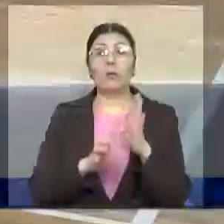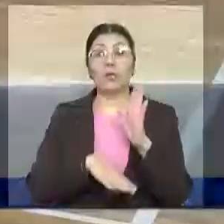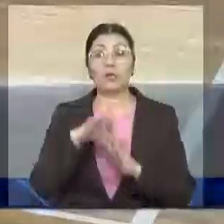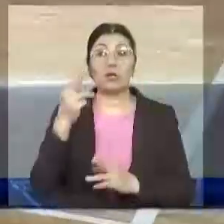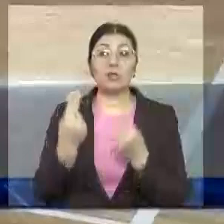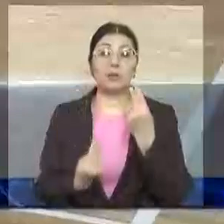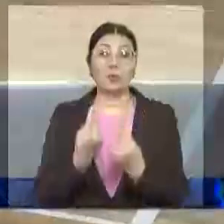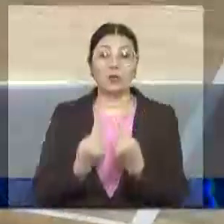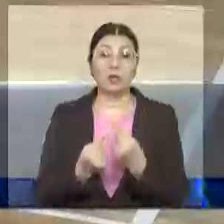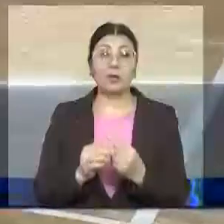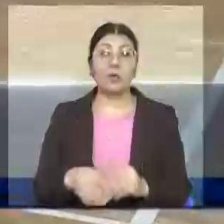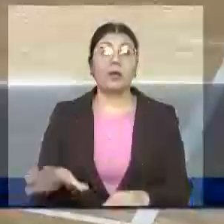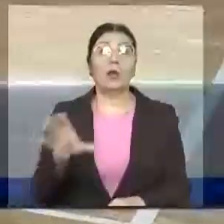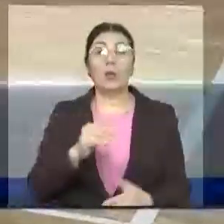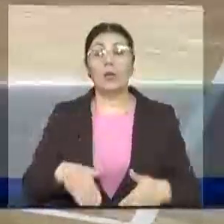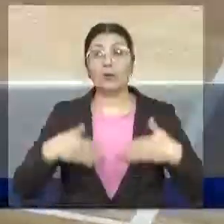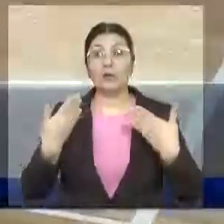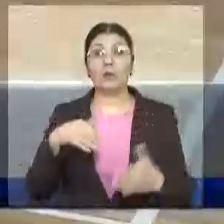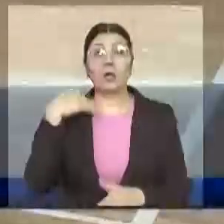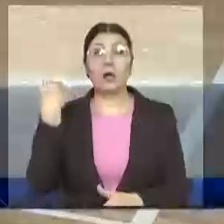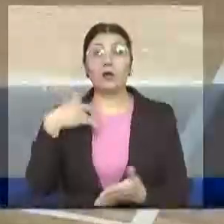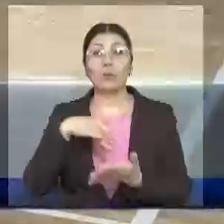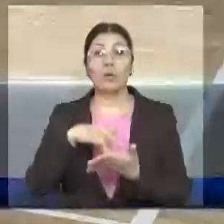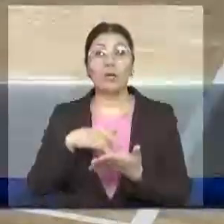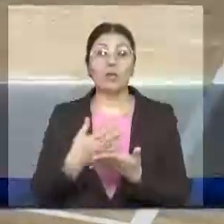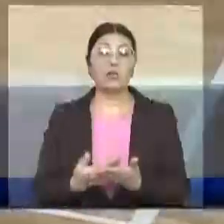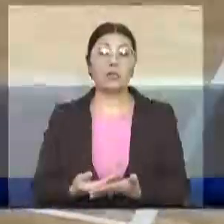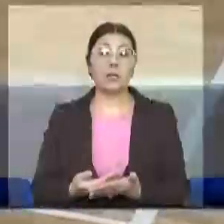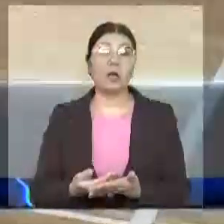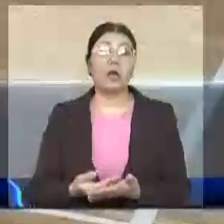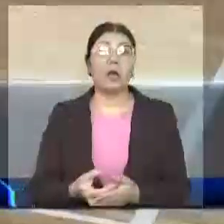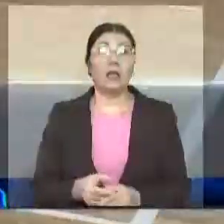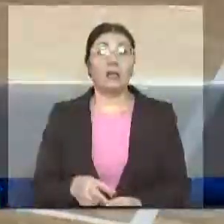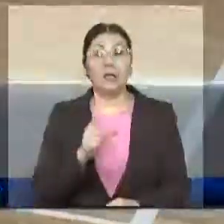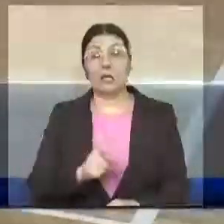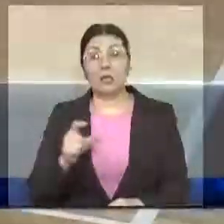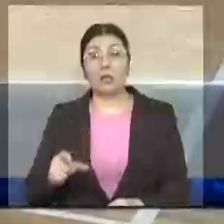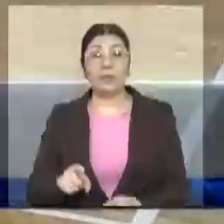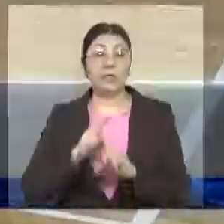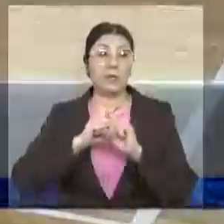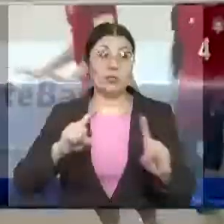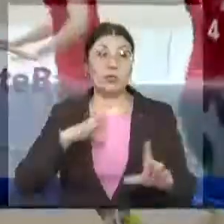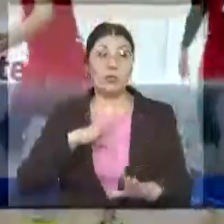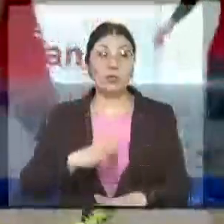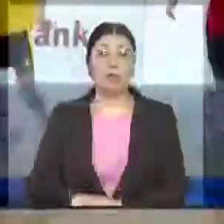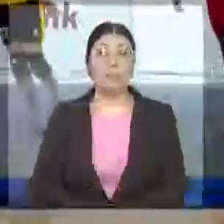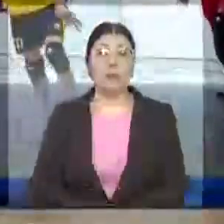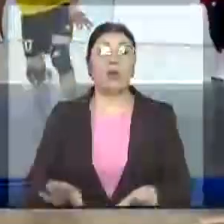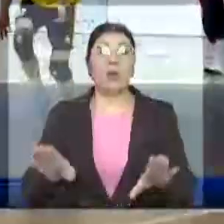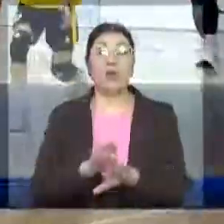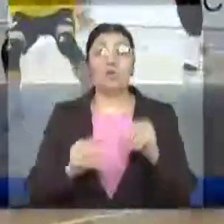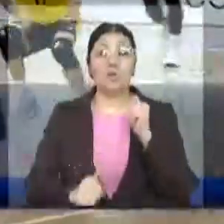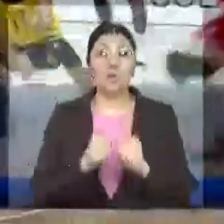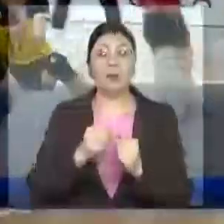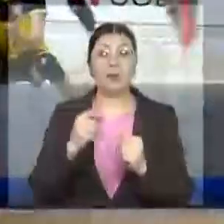Балаларды өзім шын жүректен құттықтаймын. Ақтөбе қаласының жанкүйерлерін де таң қалдырды. Осындай атмосфераны біз күтпедік. Аталған турнир